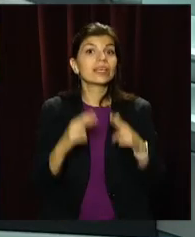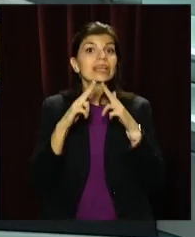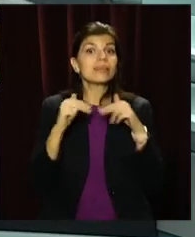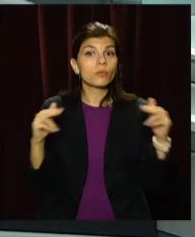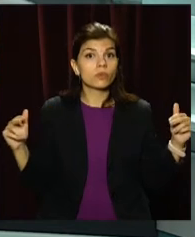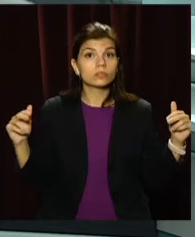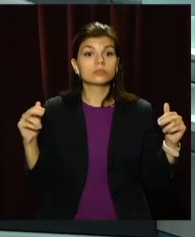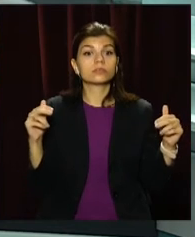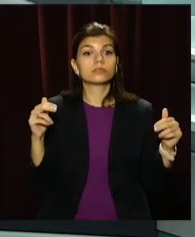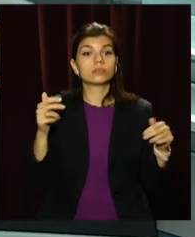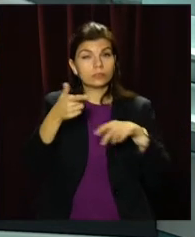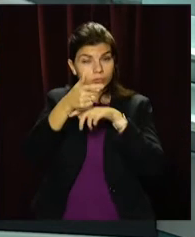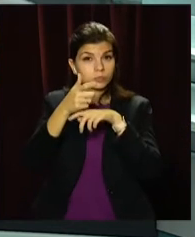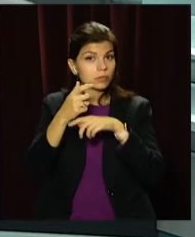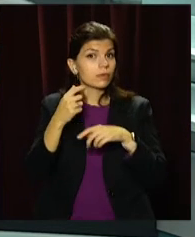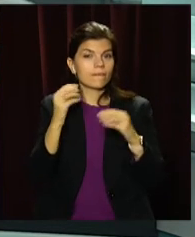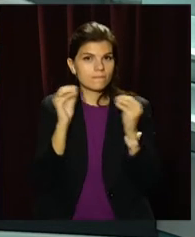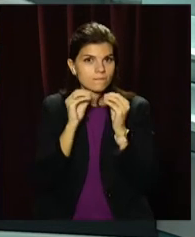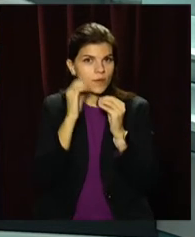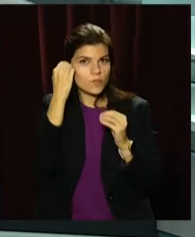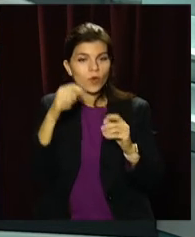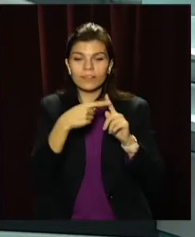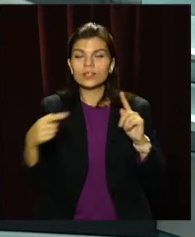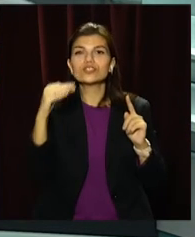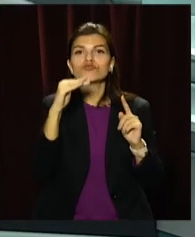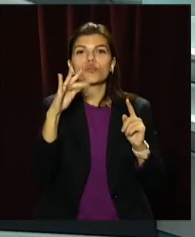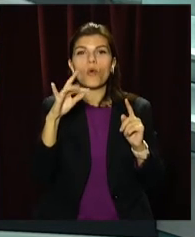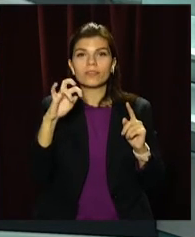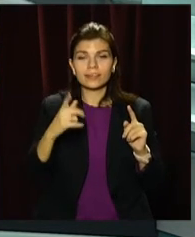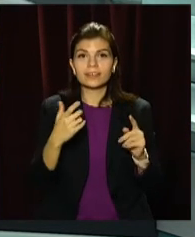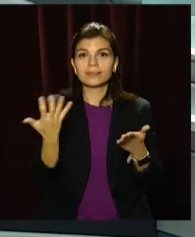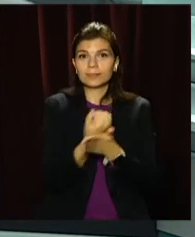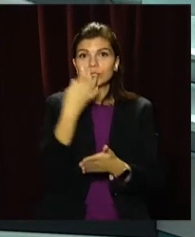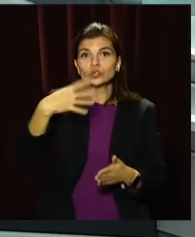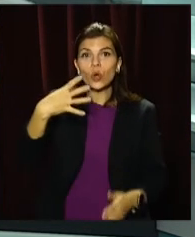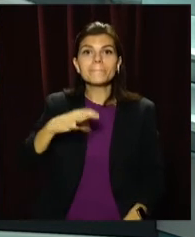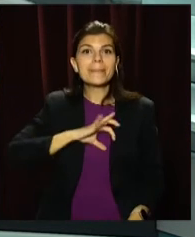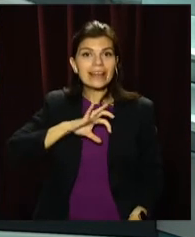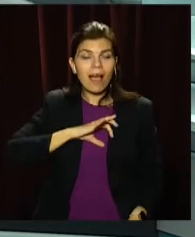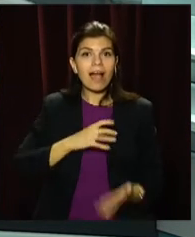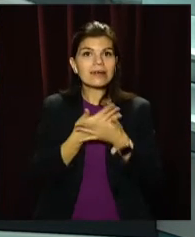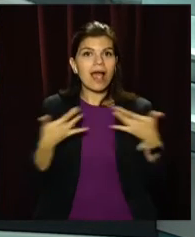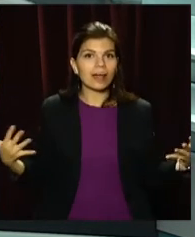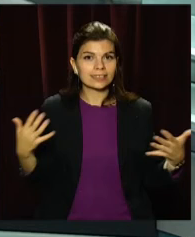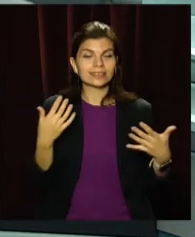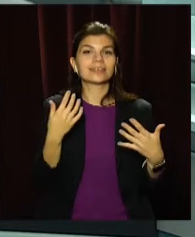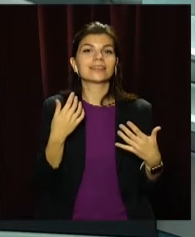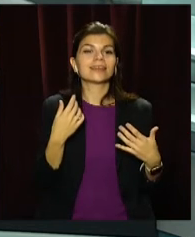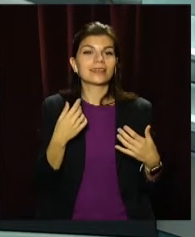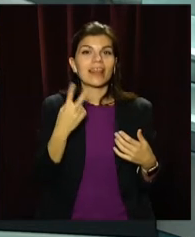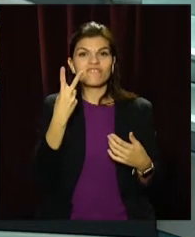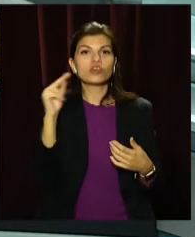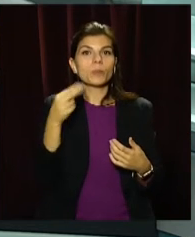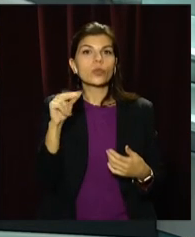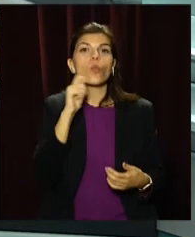Дніпровські стрільці непереможні. Впродовж жовтня наші спортсмени здобули 40 медалей різного ґатунку на двох